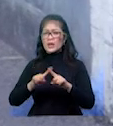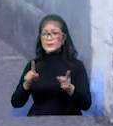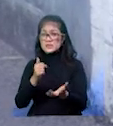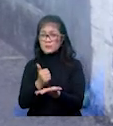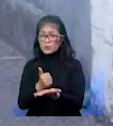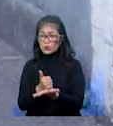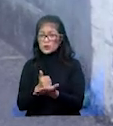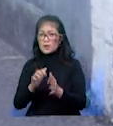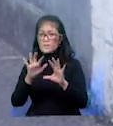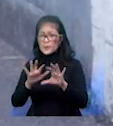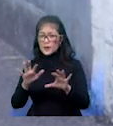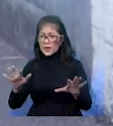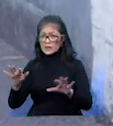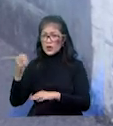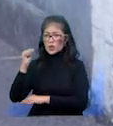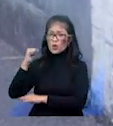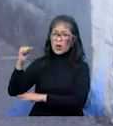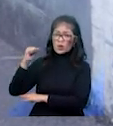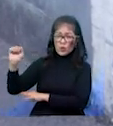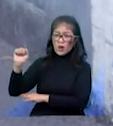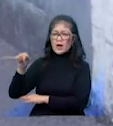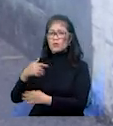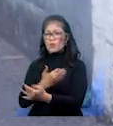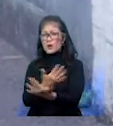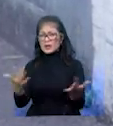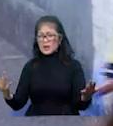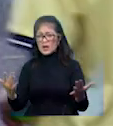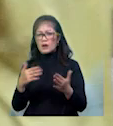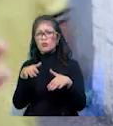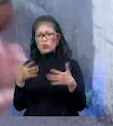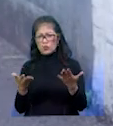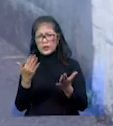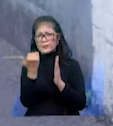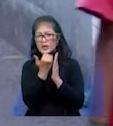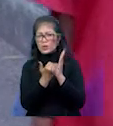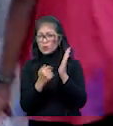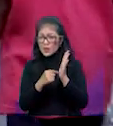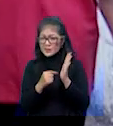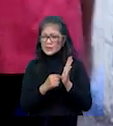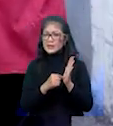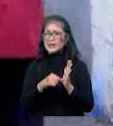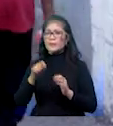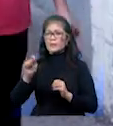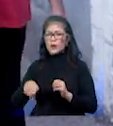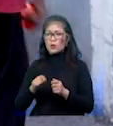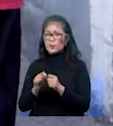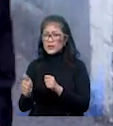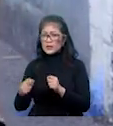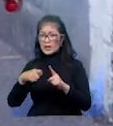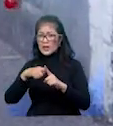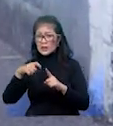banyaknya suara penolakan warga terlebih baru diterapkannya aturan Setelah sekian lama pembelian tanpa menggunakan KTP